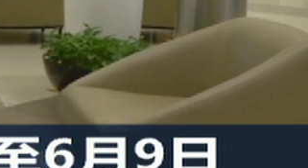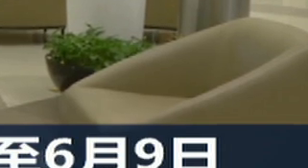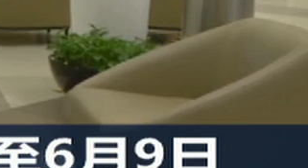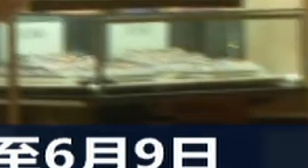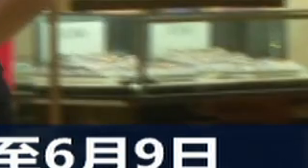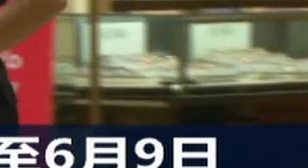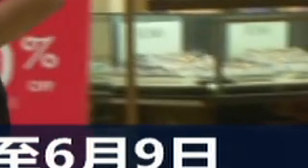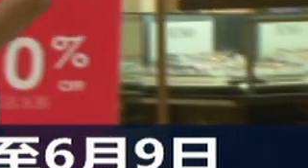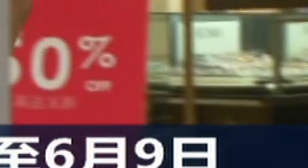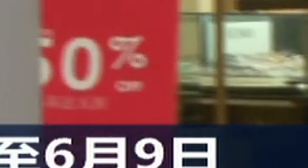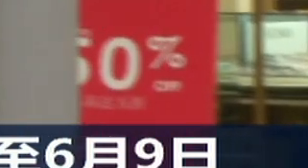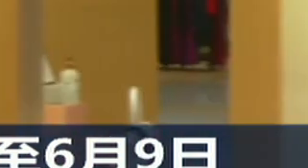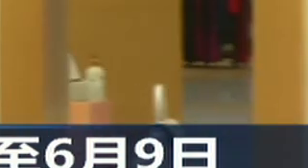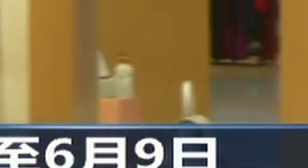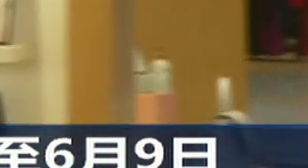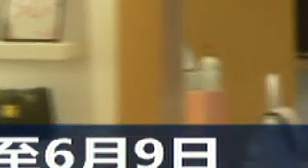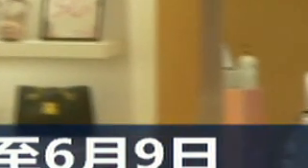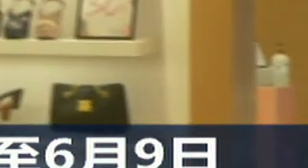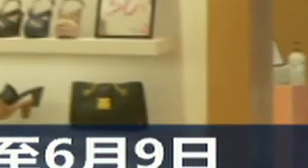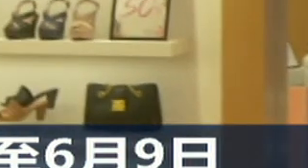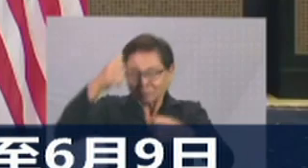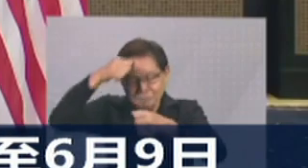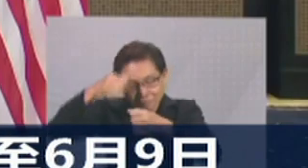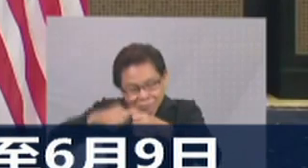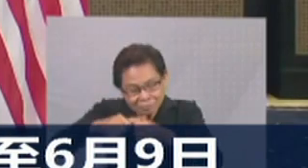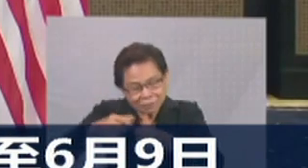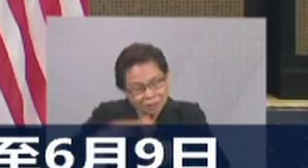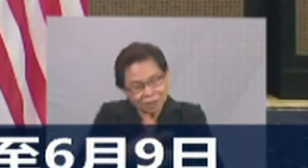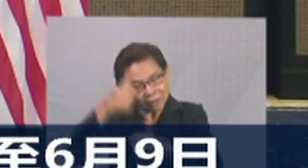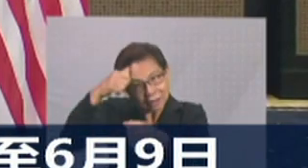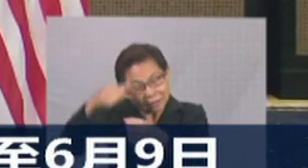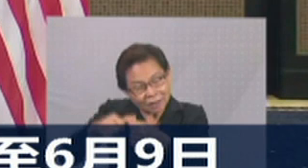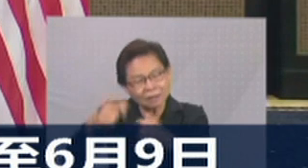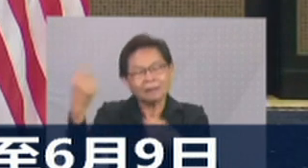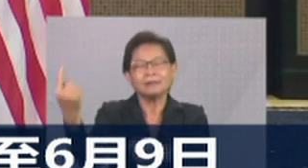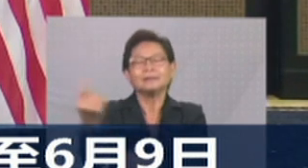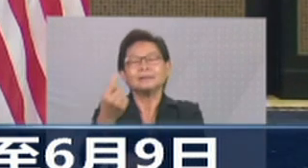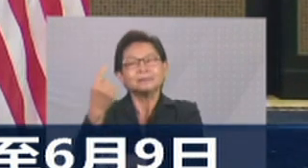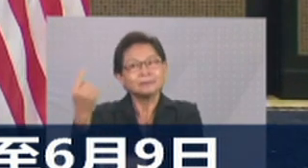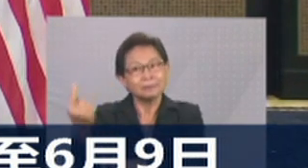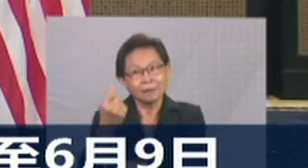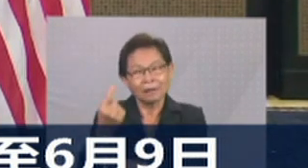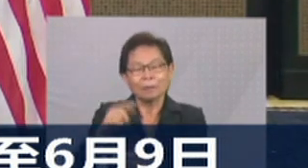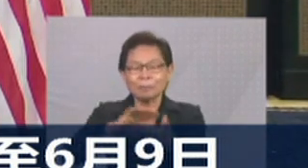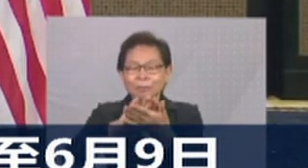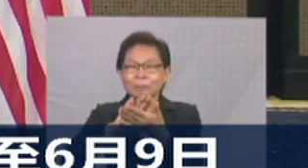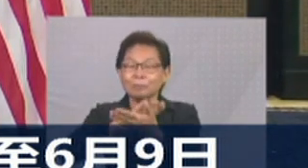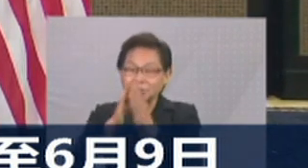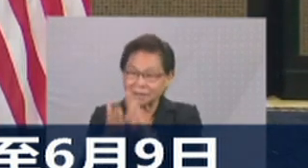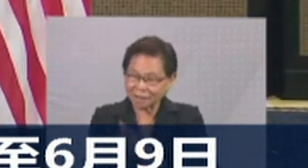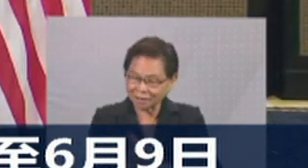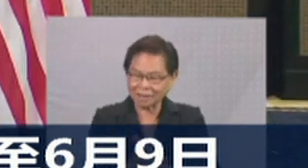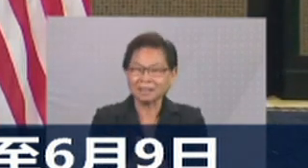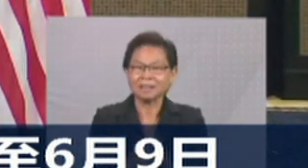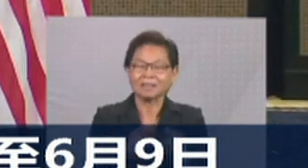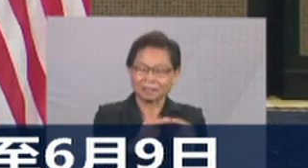从3月18号开始的行管令第四度延长，首相穆尤丁今天透过电视讲话宣布，尽管我国疫情趋向